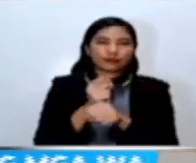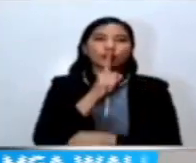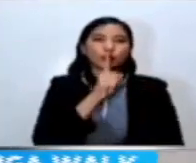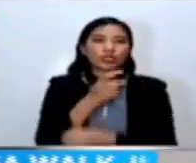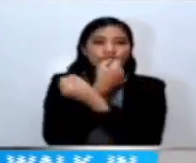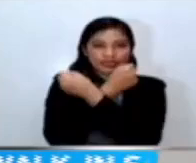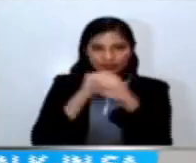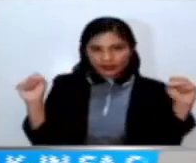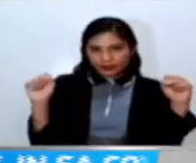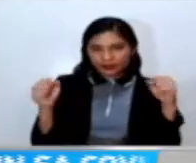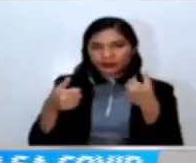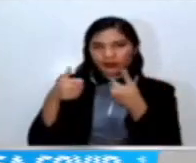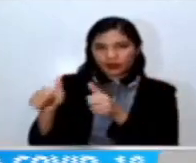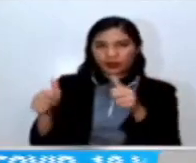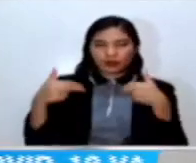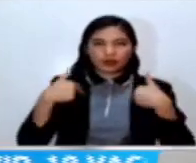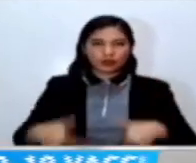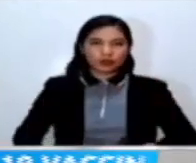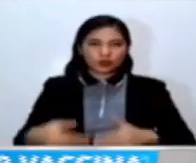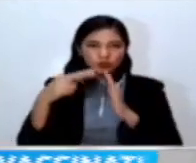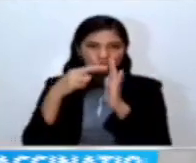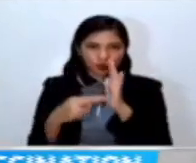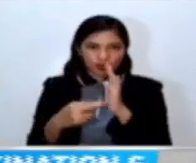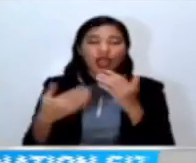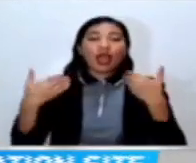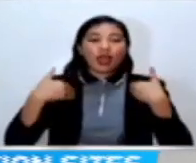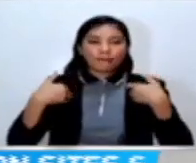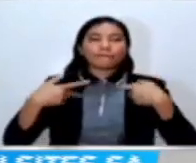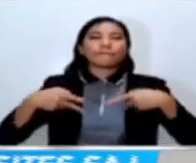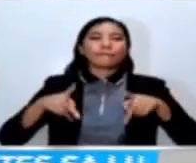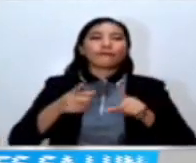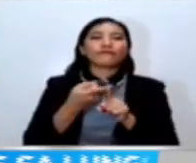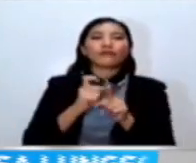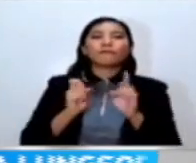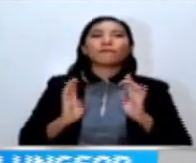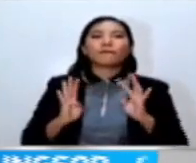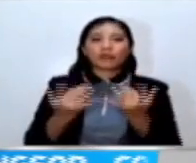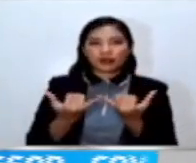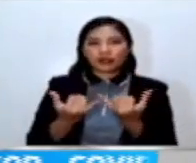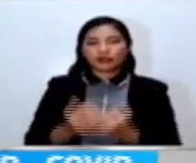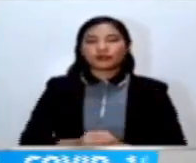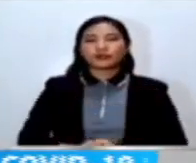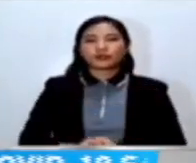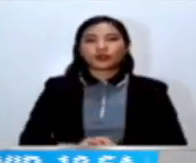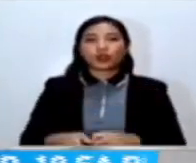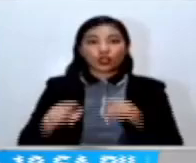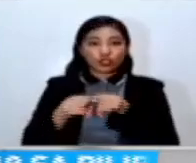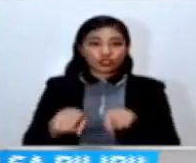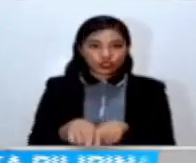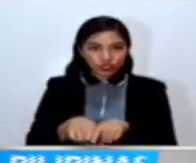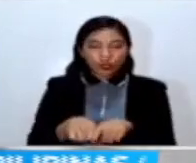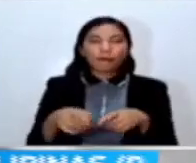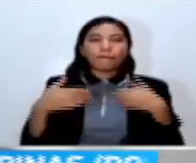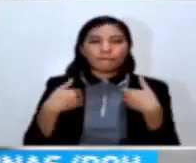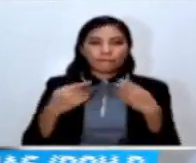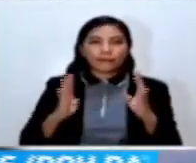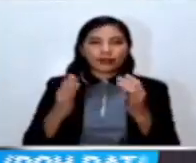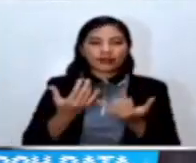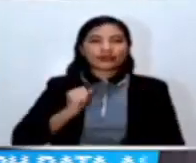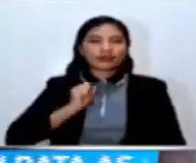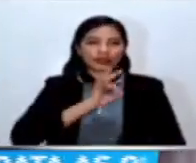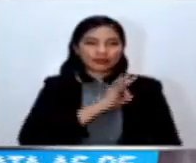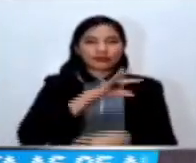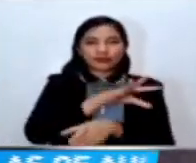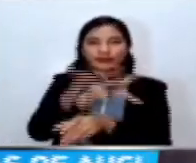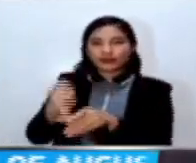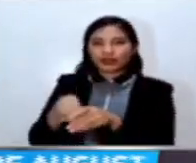may koordinasyon ang kanilang gawain sa barangay. May mga kawani pa nga ng barangay na kasama sa pamamahagi ng ayuda. Ayon kay Yul Rico